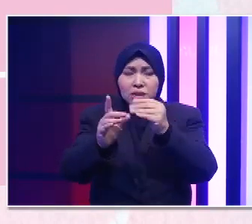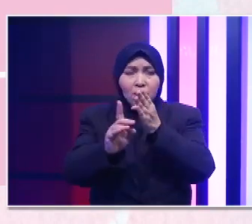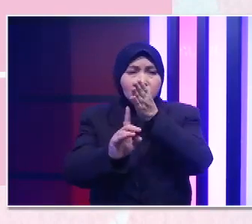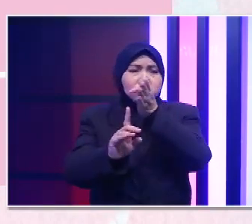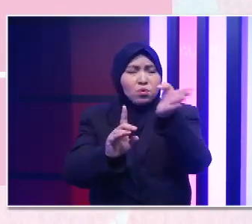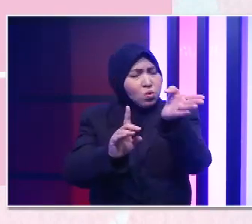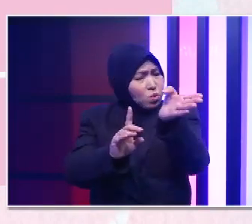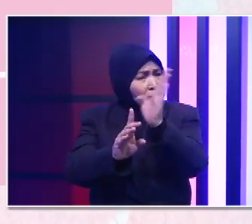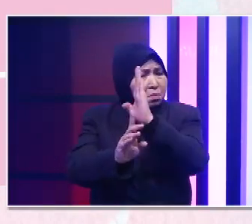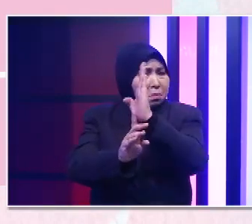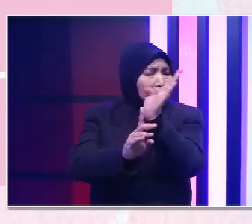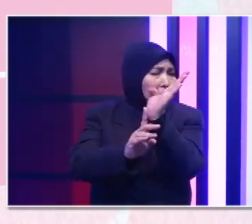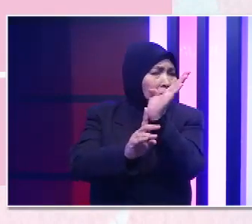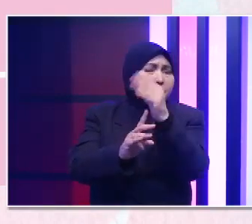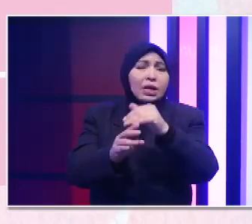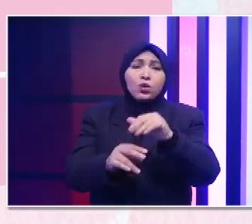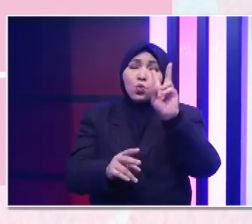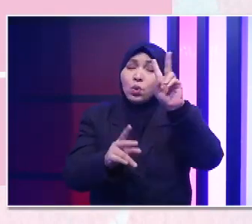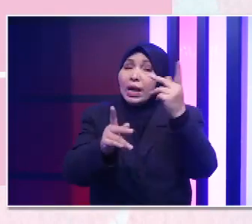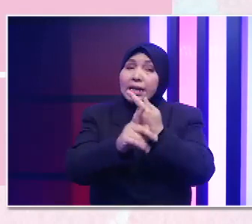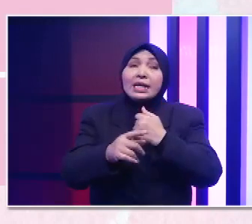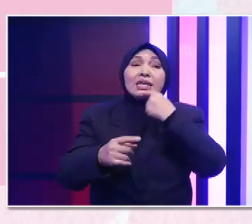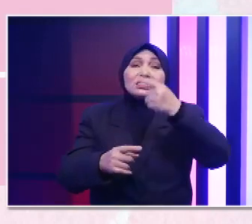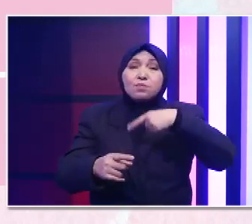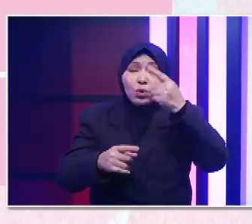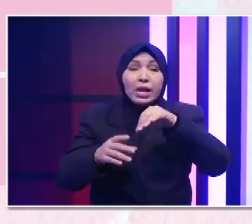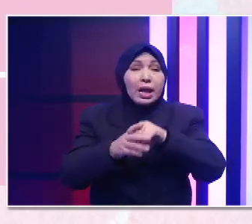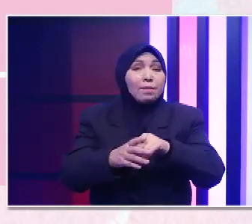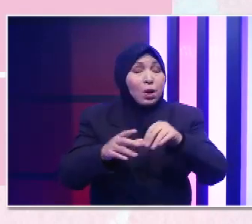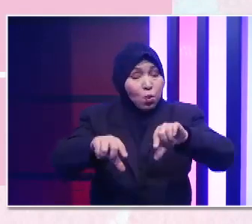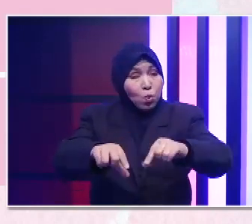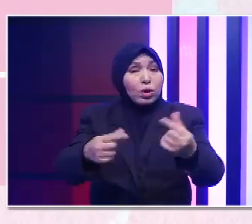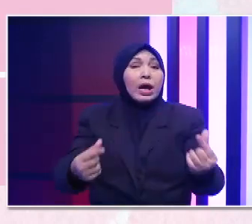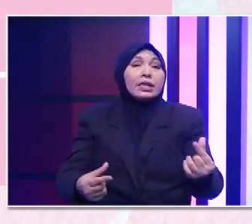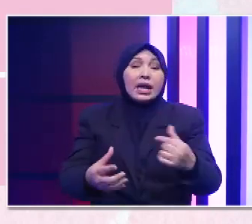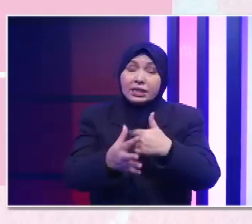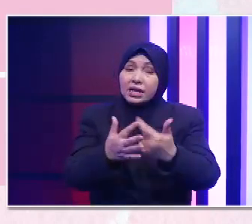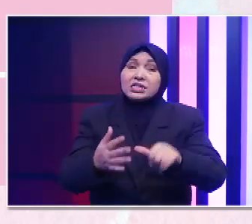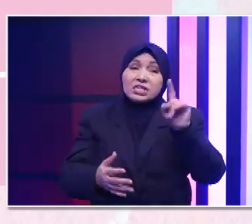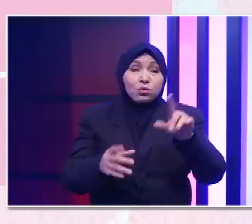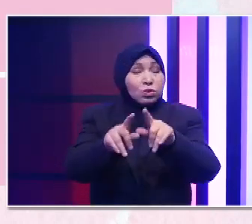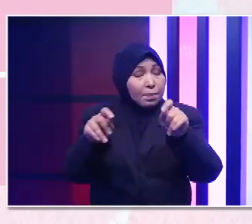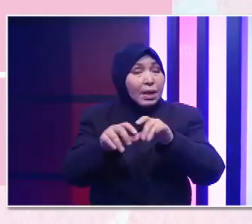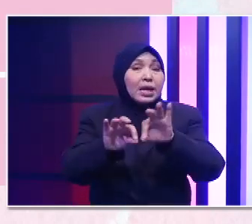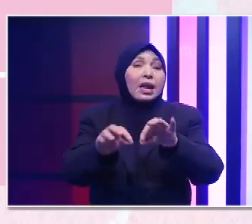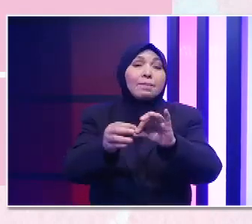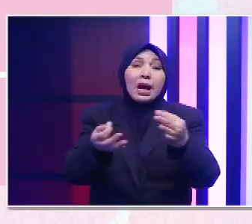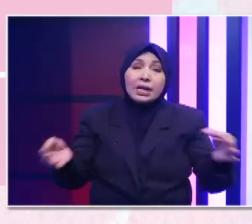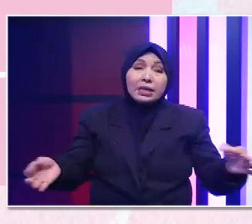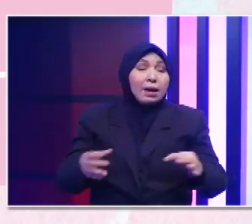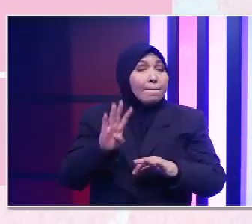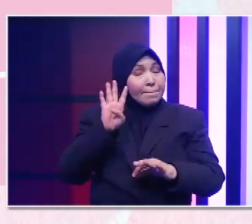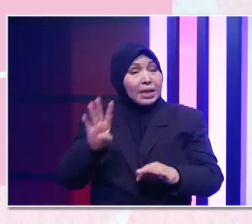ada ia disebut dua kali di dalam di dalam al-qur'an atau salah satu tempat deh di dalam ayat yang ke-4